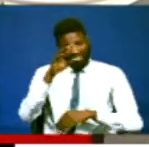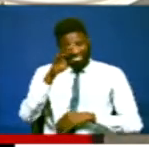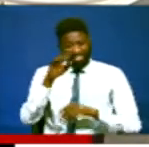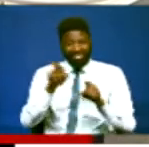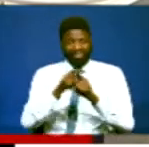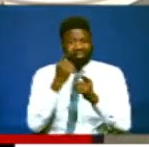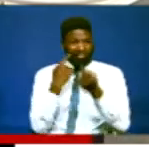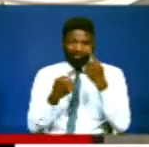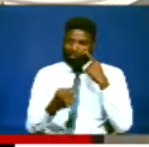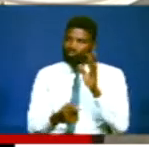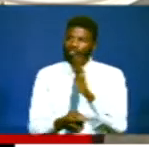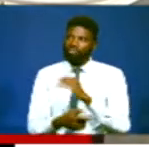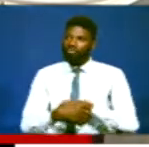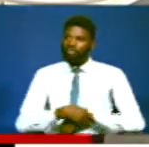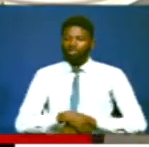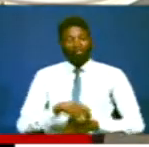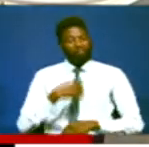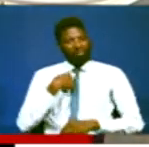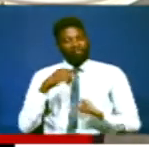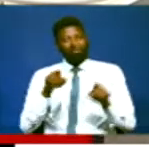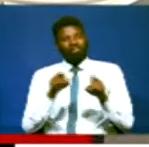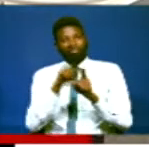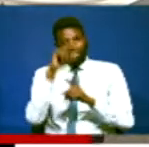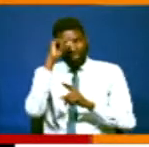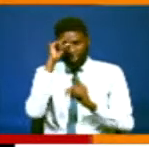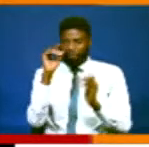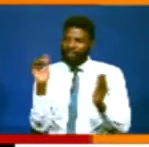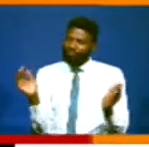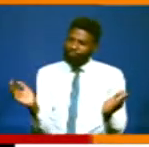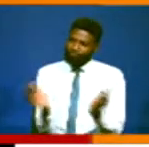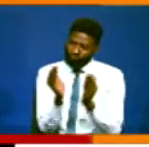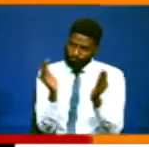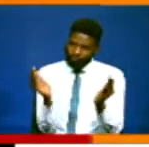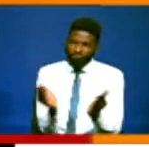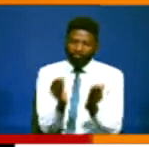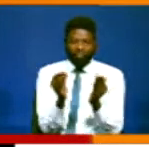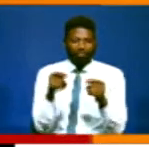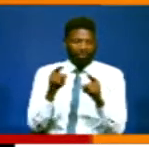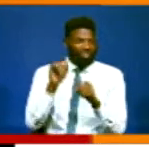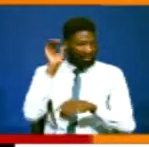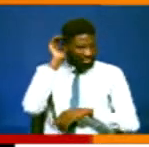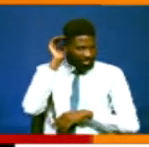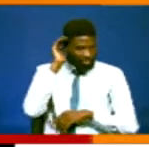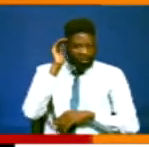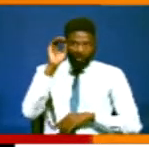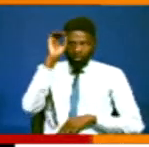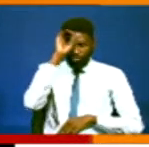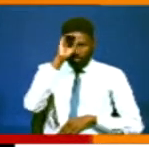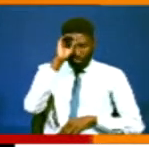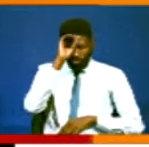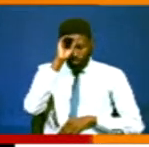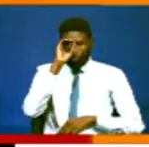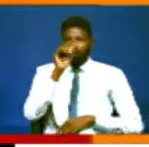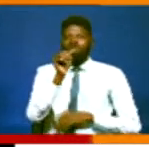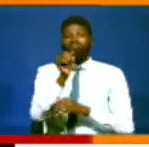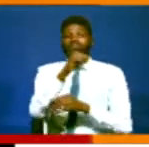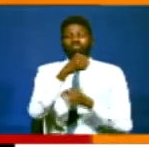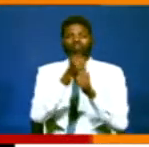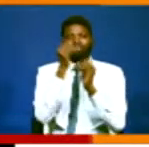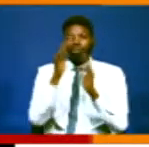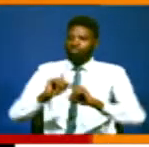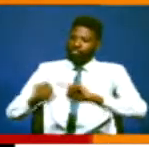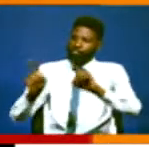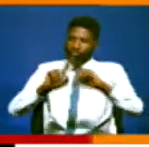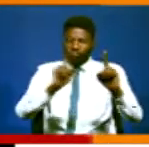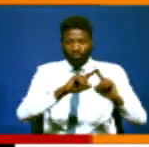Naam, langu ni kuhimiza serikali kwamba iwe inasikiliza maoni ya washikadau mbalimbali, kwa sababu hata